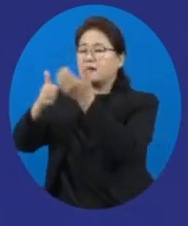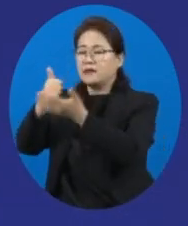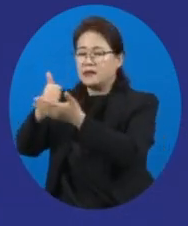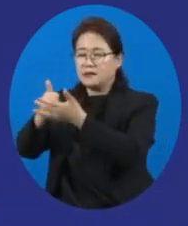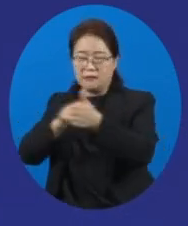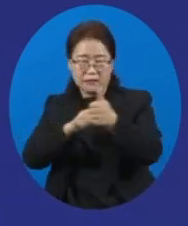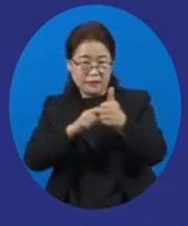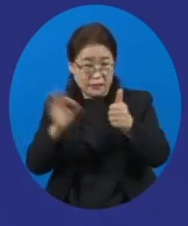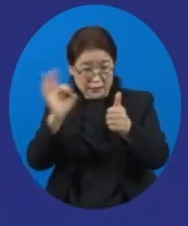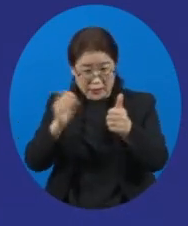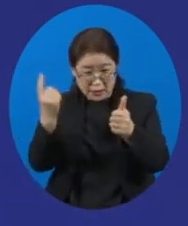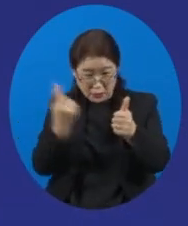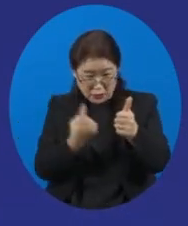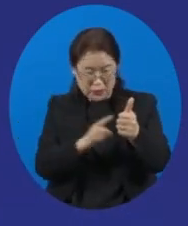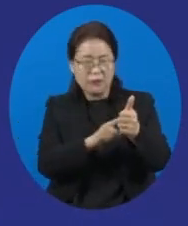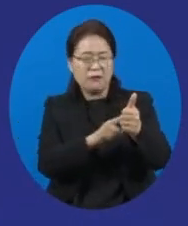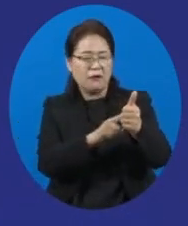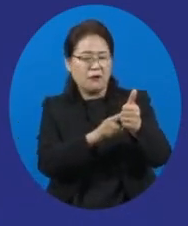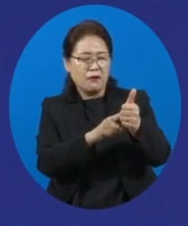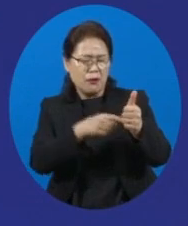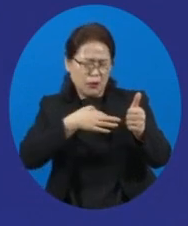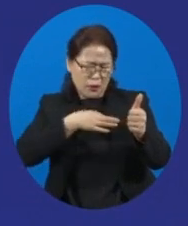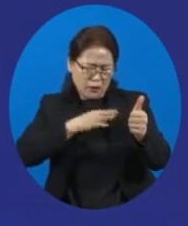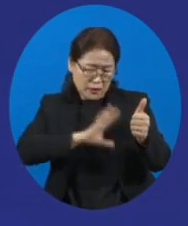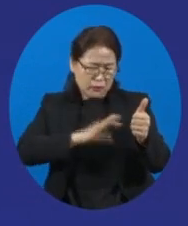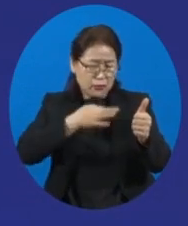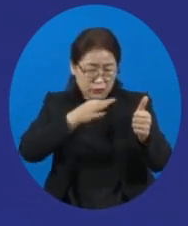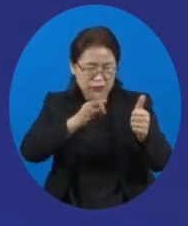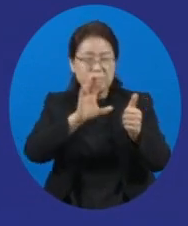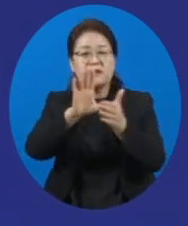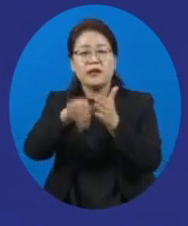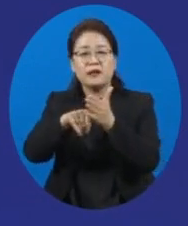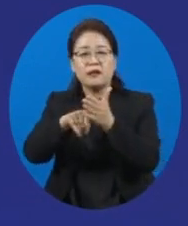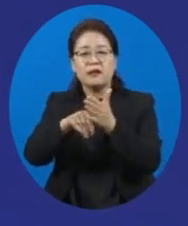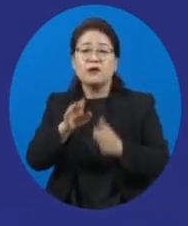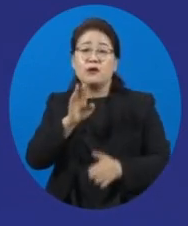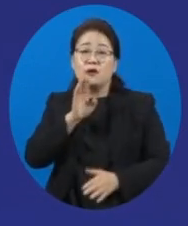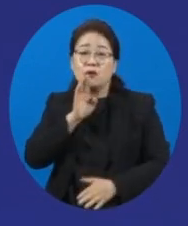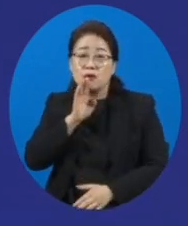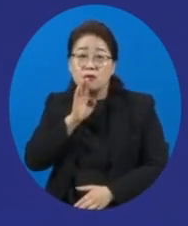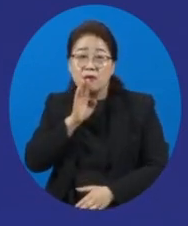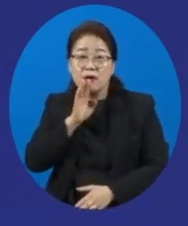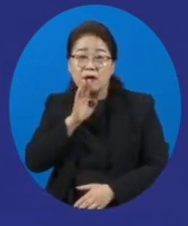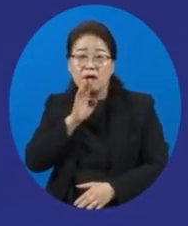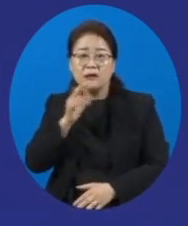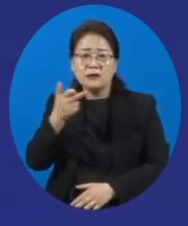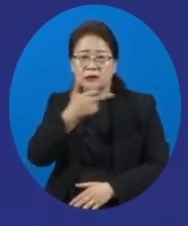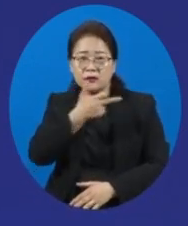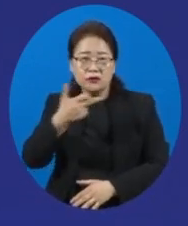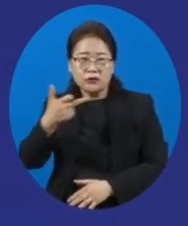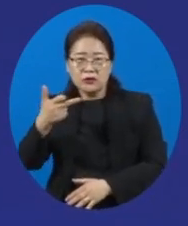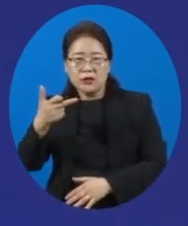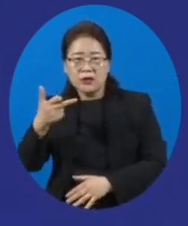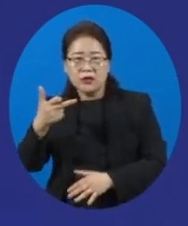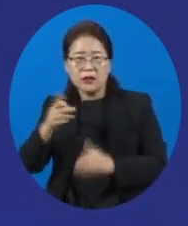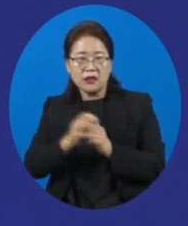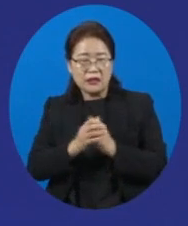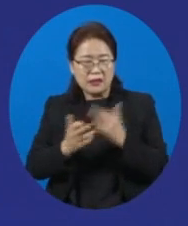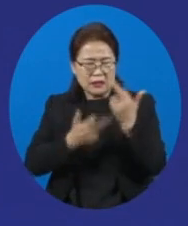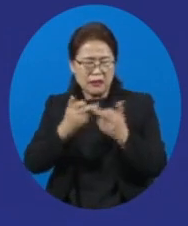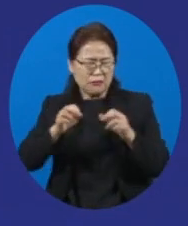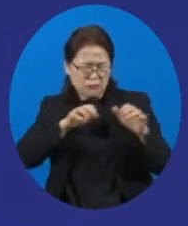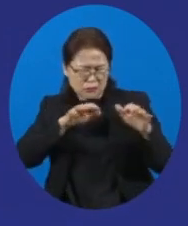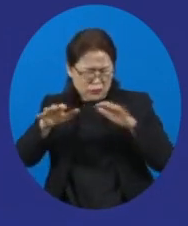아담을 찾아오셔서 아담을 부르실 때에 정말 쪼롱쪼롱 산이 울릴 정도의 큰